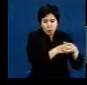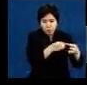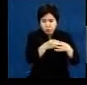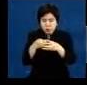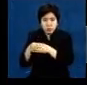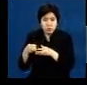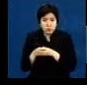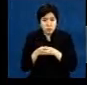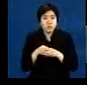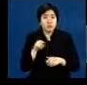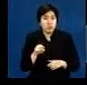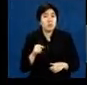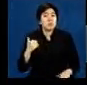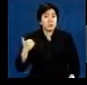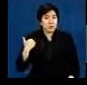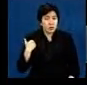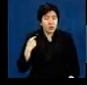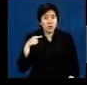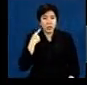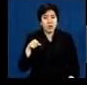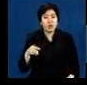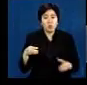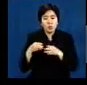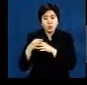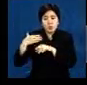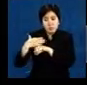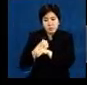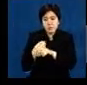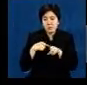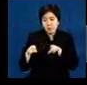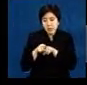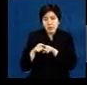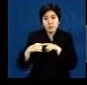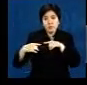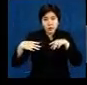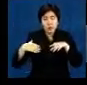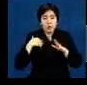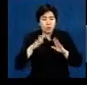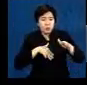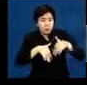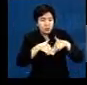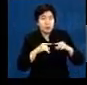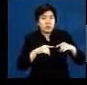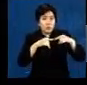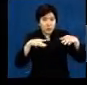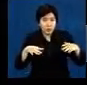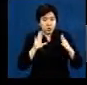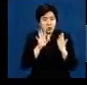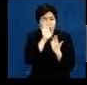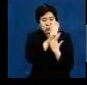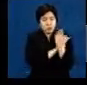ถาบันหรือแม้กระทั่งพรรคการเมืองด้วยกันตลอดจนพี่น้องประชาชนในหลายๆพื้น